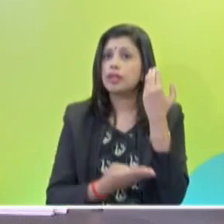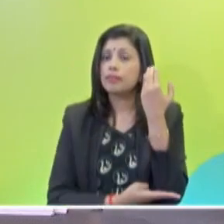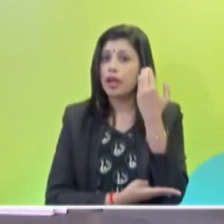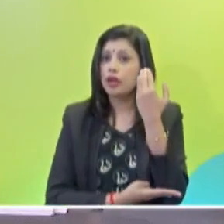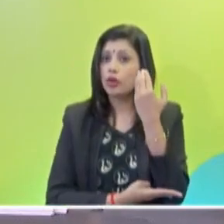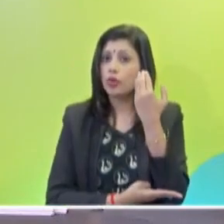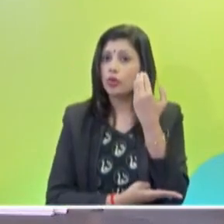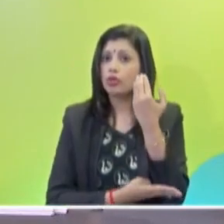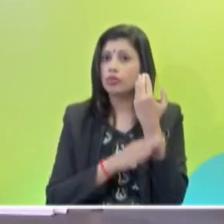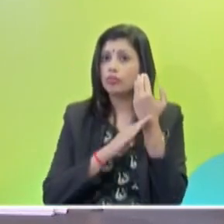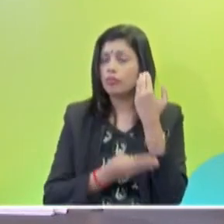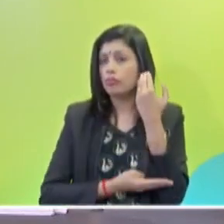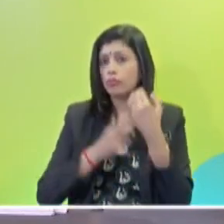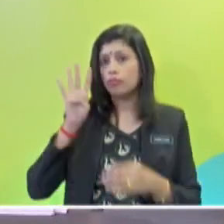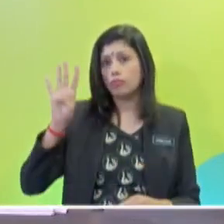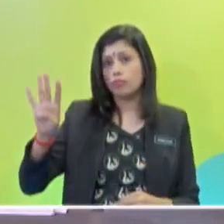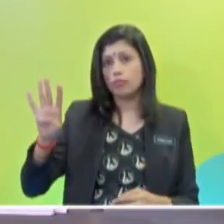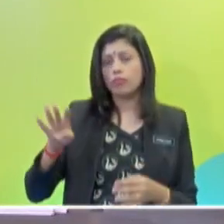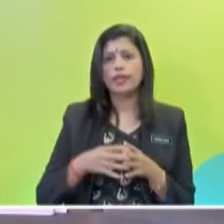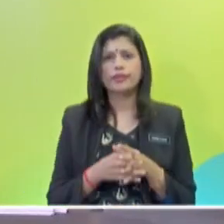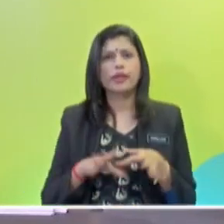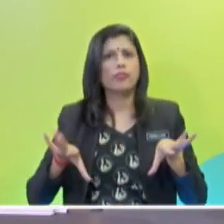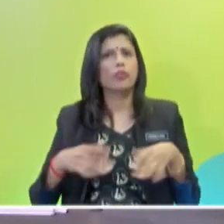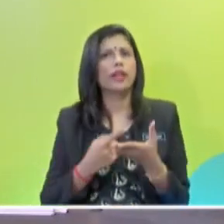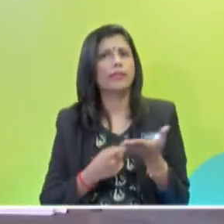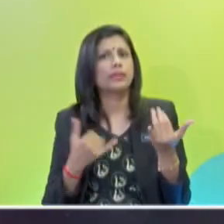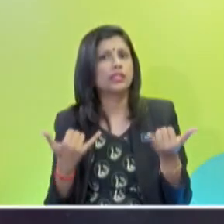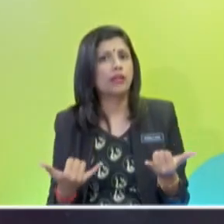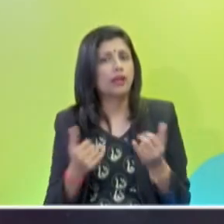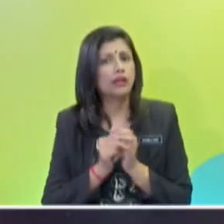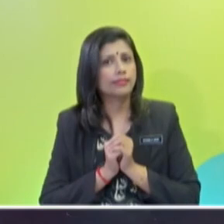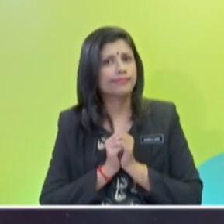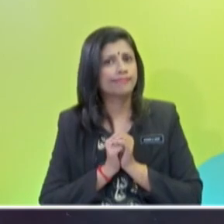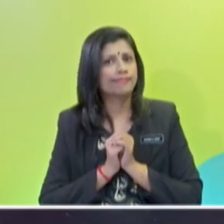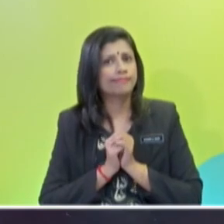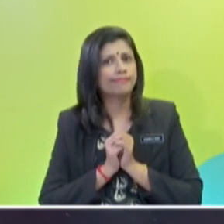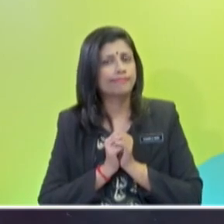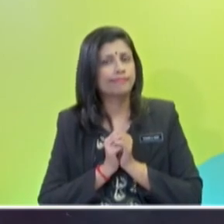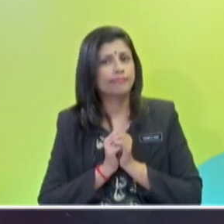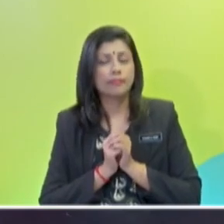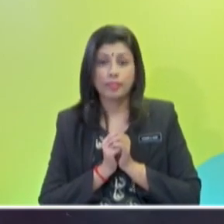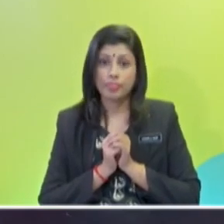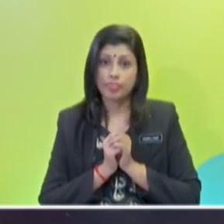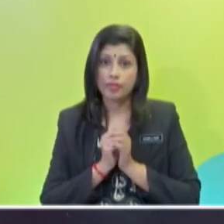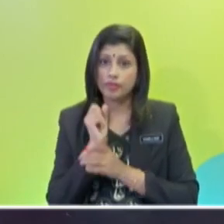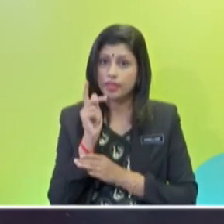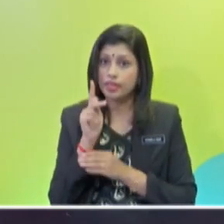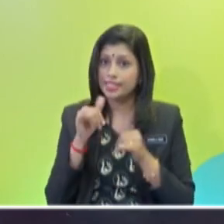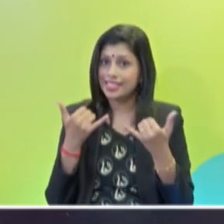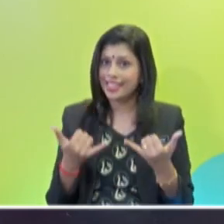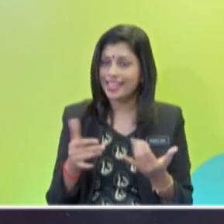1, 2, 3, 4 bakul ni Cikgu Azrinda? Apa kita nak belajar pula kali ini? Baiklah Amal dan murid-murid semua, kita akan